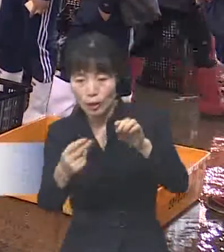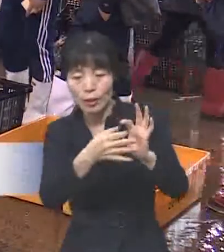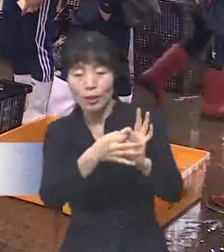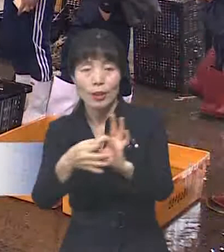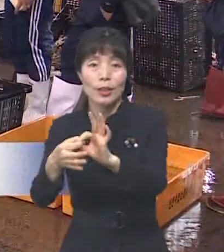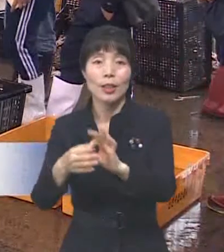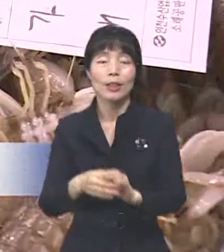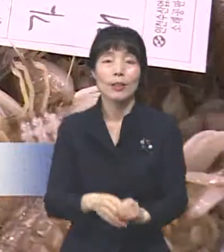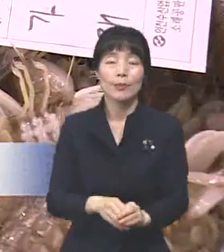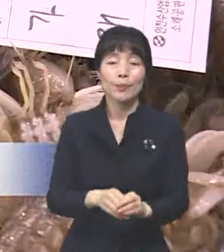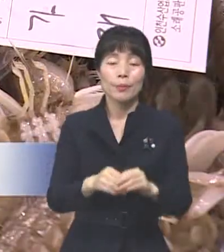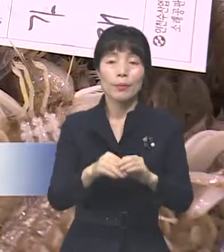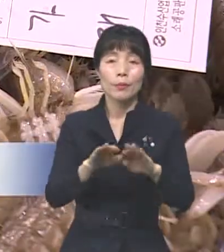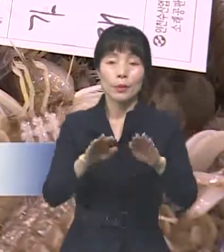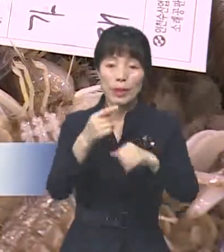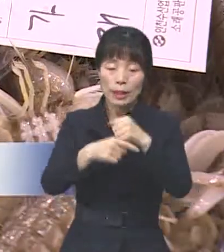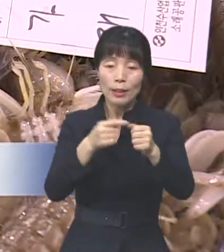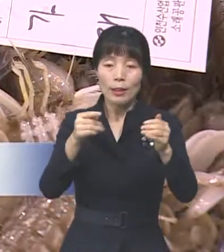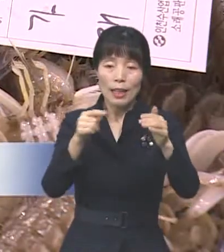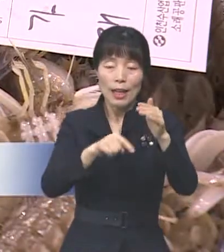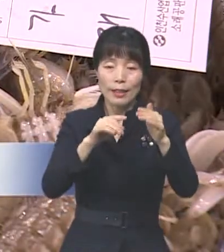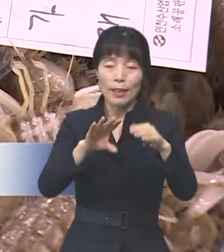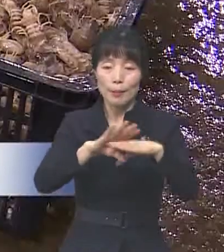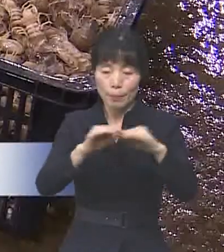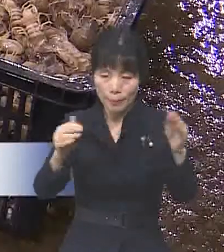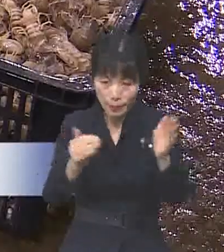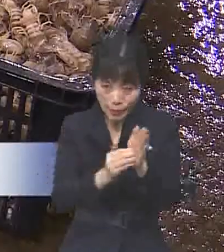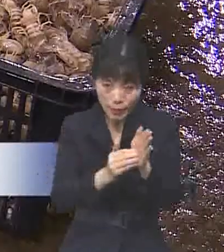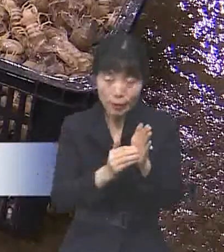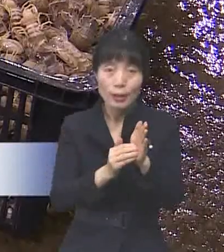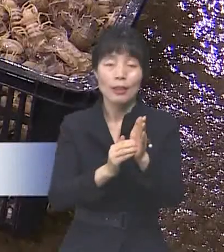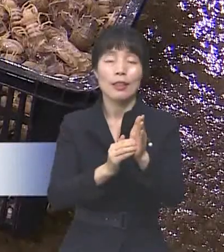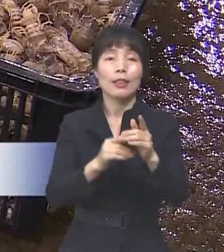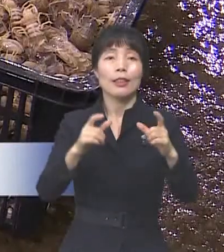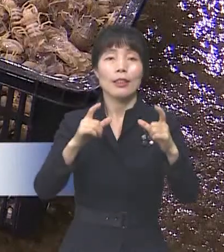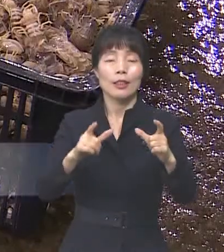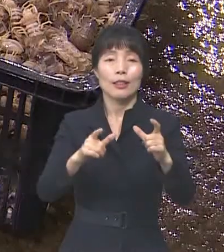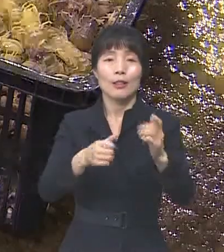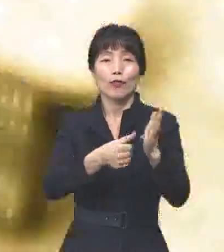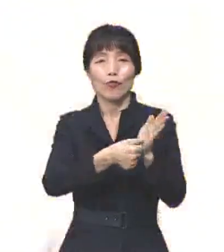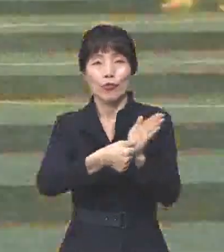소래포구어시장 현대화 사업도 연내 마무리해 지역의 랜드마크로 육성한다는 구상입니다.